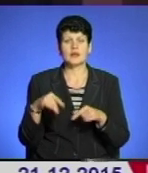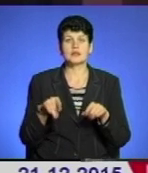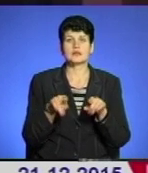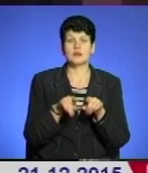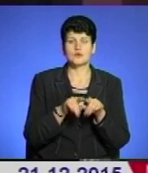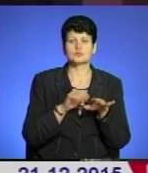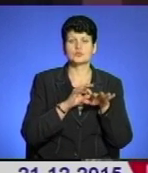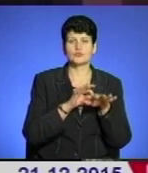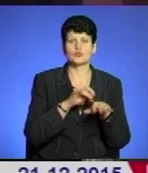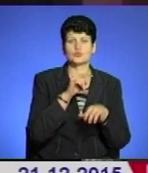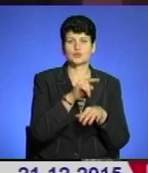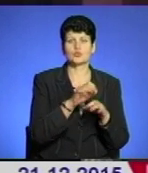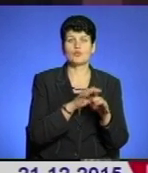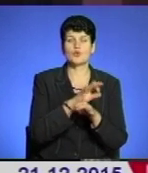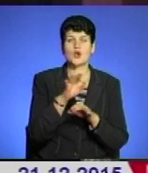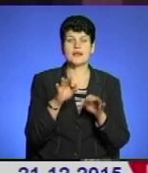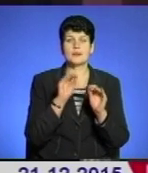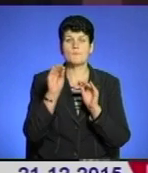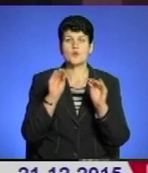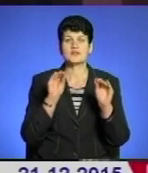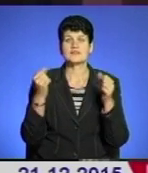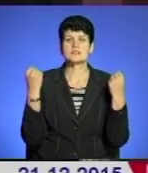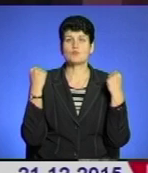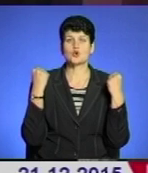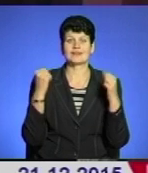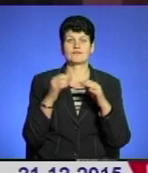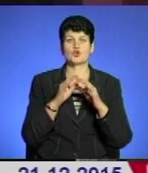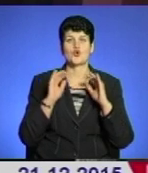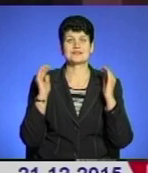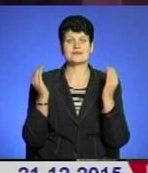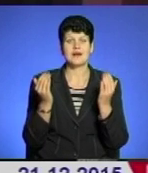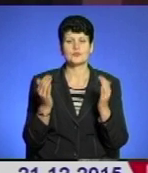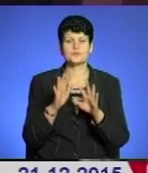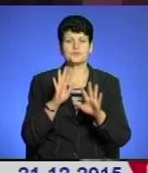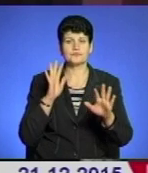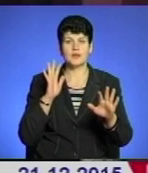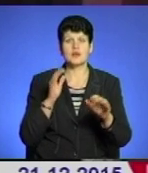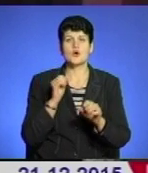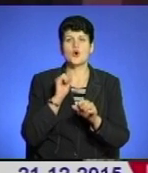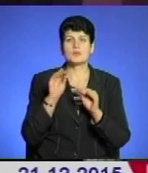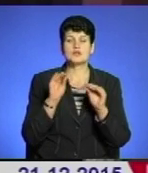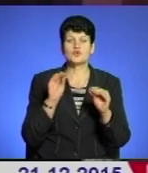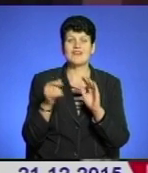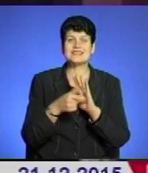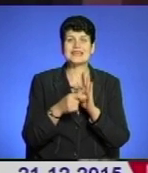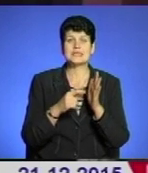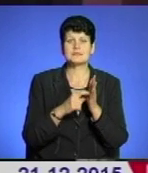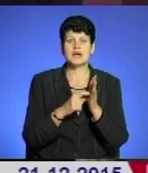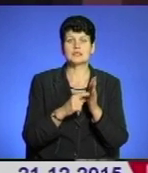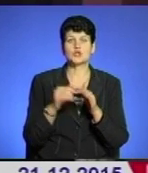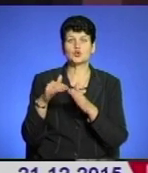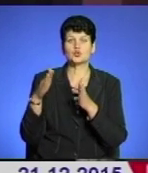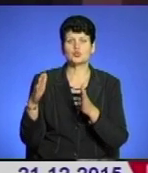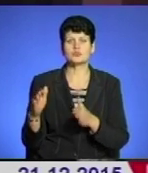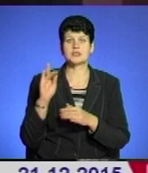здійснюємо тут проекти по облаштуванню спортивного залу, також облаштування кімнат тумбочками, кріслами